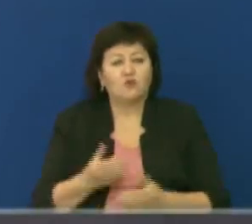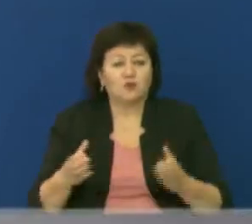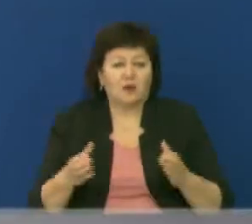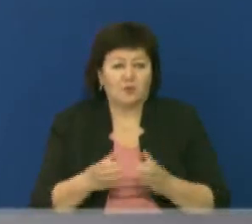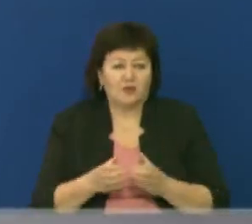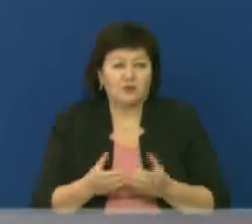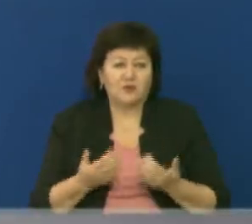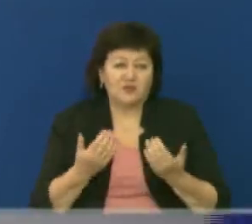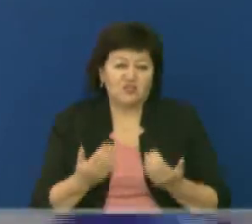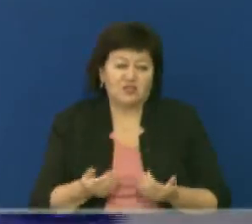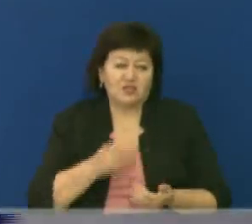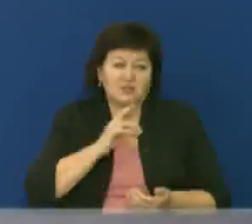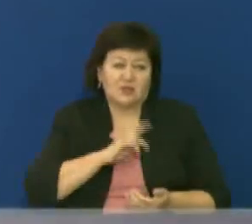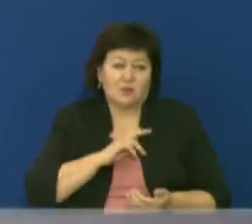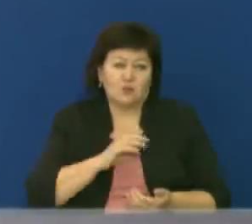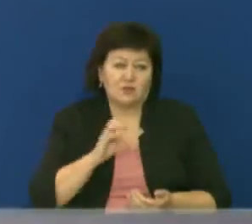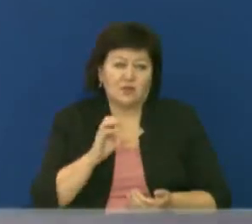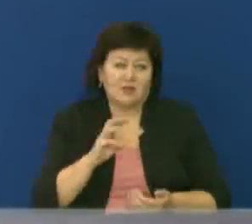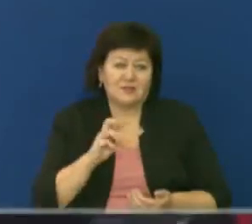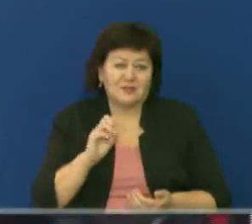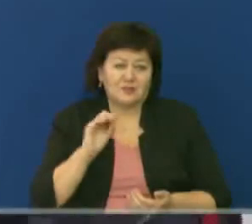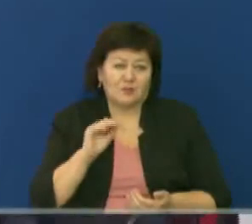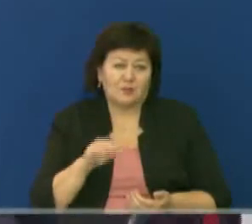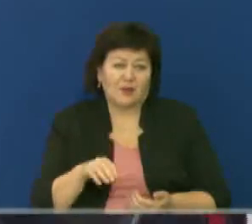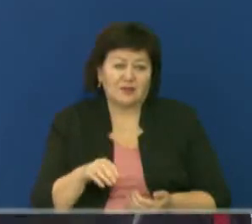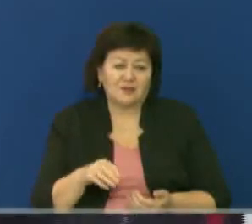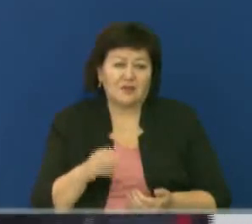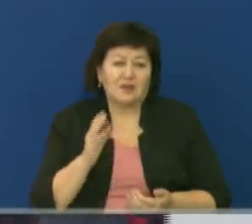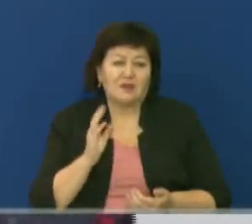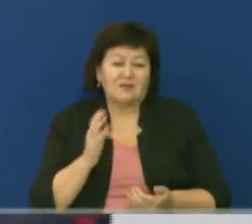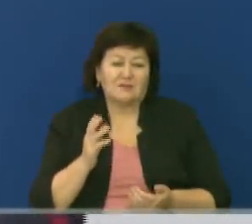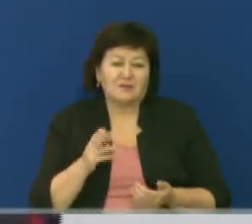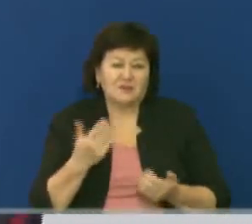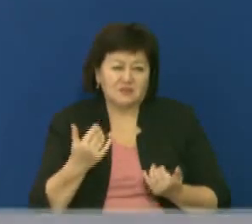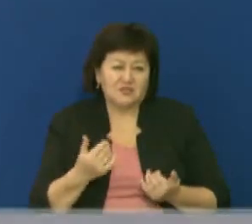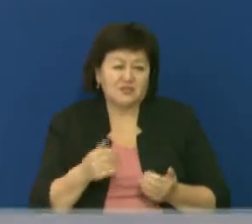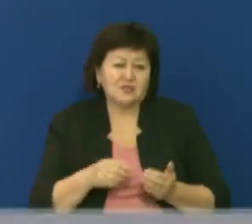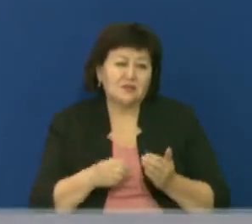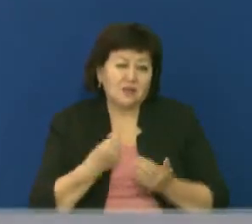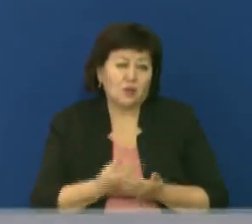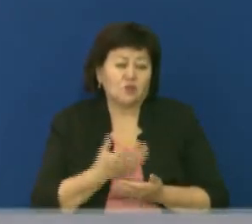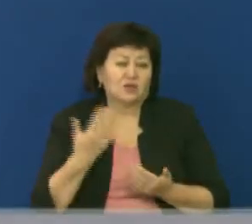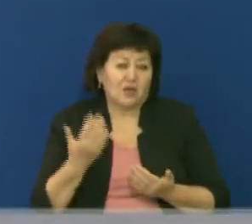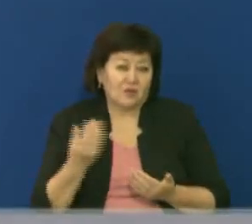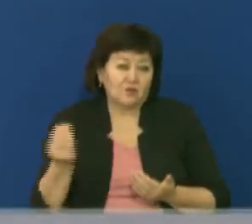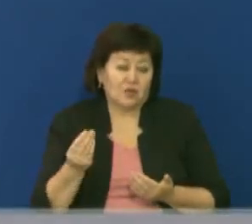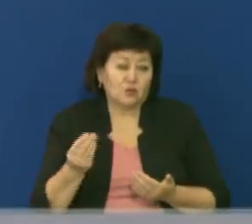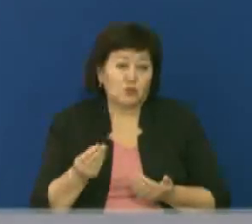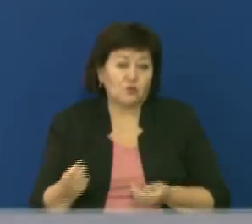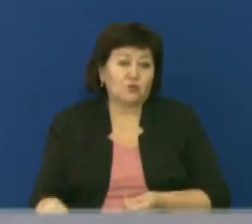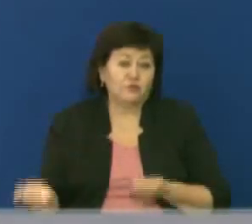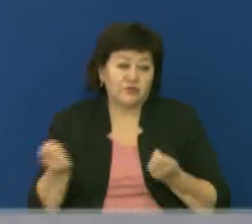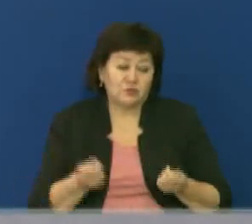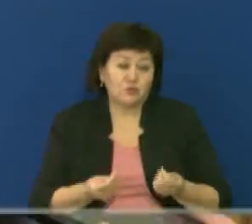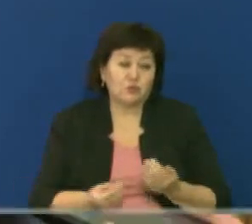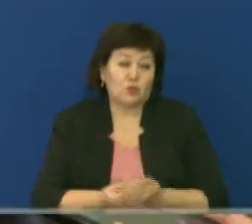Оның қызметі қазіргі Smart Concept қызмет көрсету ұйымына қарағанда арзанырақ болмақ. Ал халықтың қолданыстағы көлік карталарының тағдыры